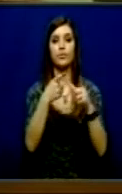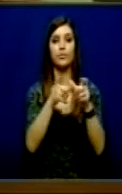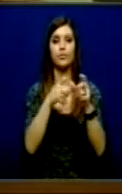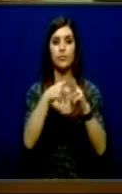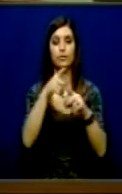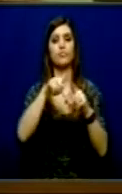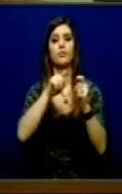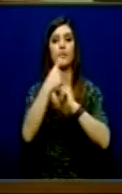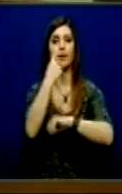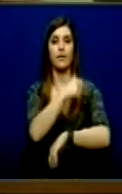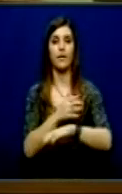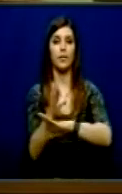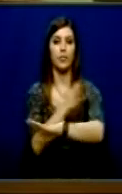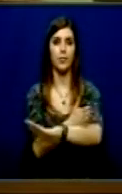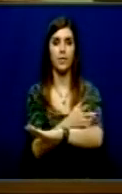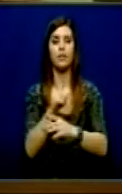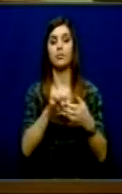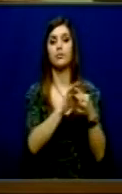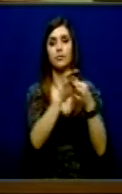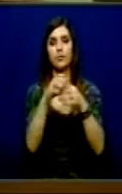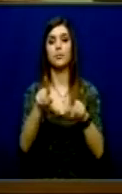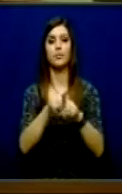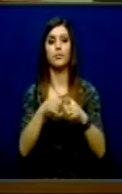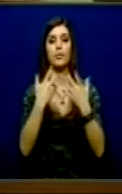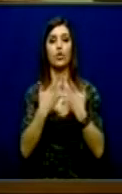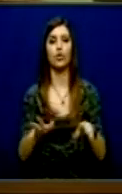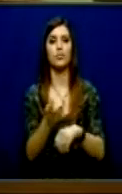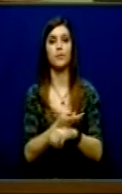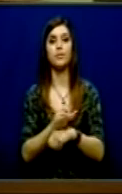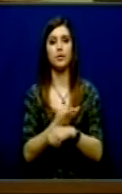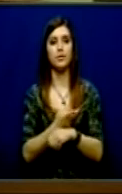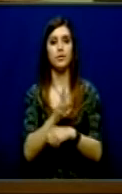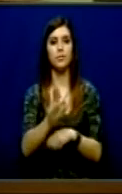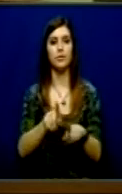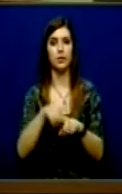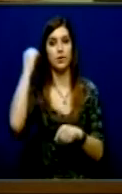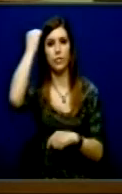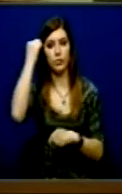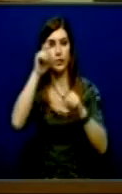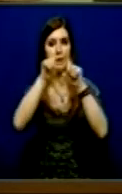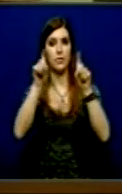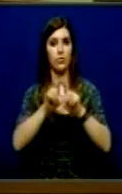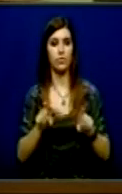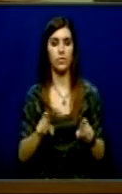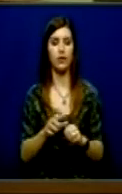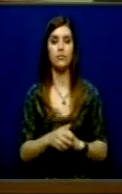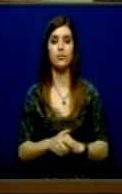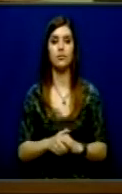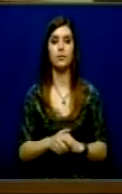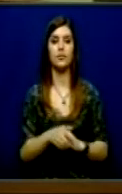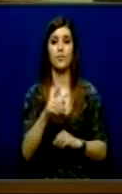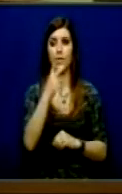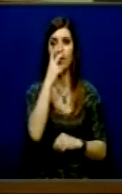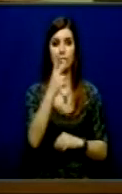një vit më parë e që kjo ndikoi në humbje në subjektivitetet të organeve vendimtarëse të Kosovës. Në këtë mënyrë, duke u nisur nga